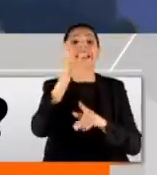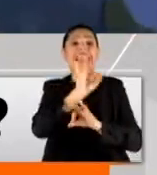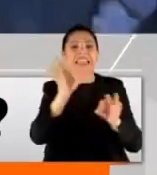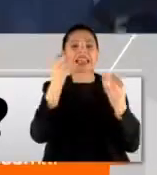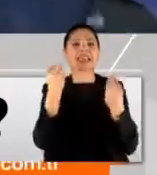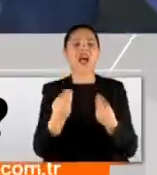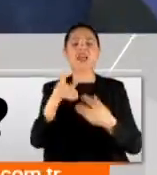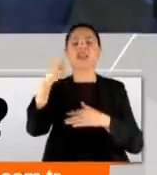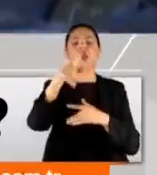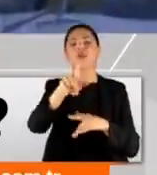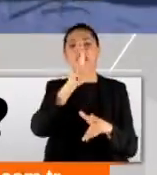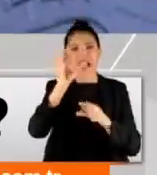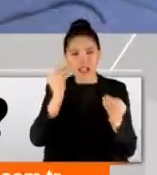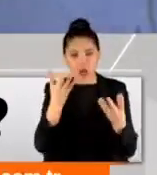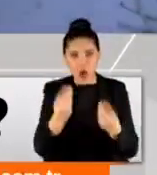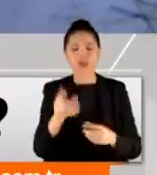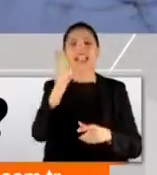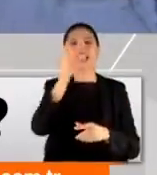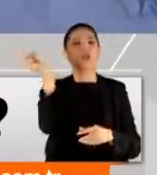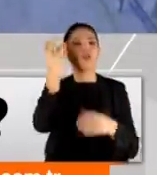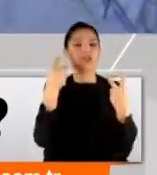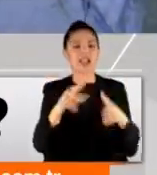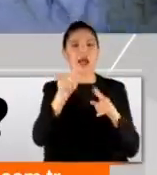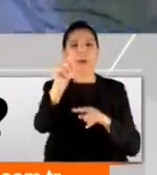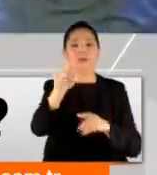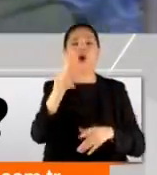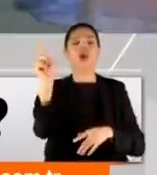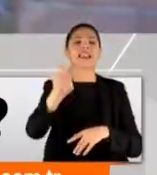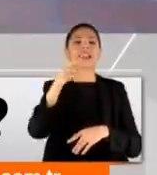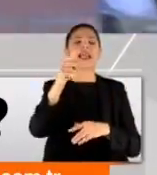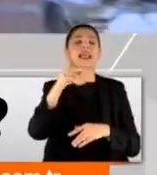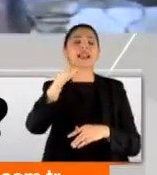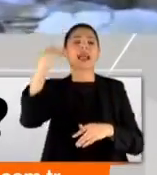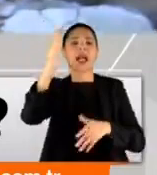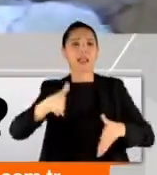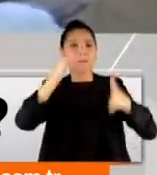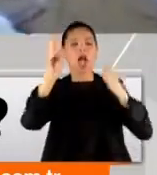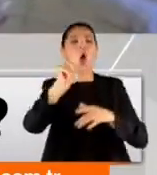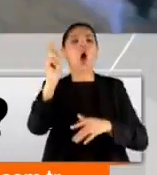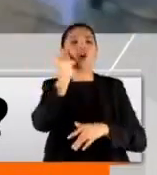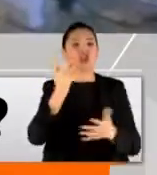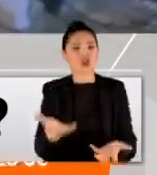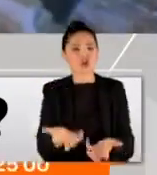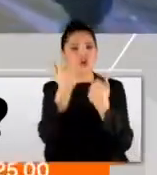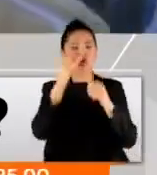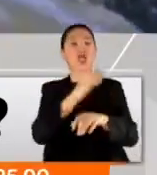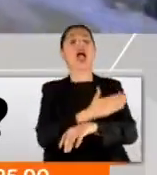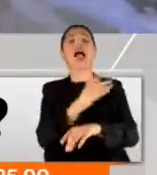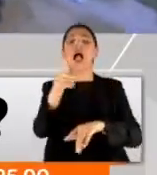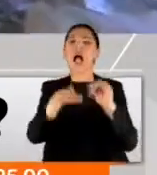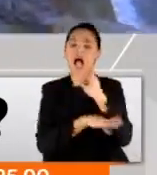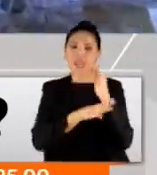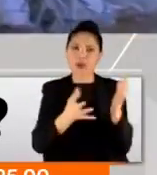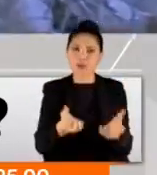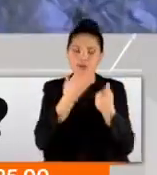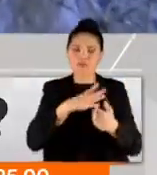benim bulunduğum burada, yani Manavkuyu'da ki bu 8 katlı binadan 10 kişi kurtarıldı. Hayattaydılar ve ambulanslarla